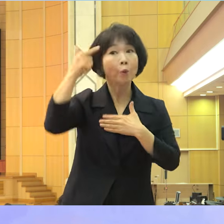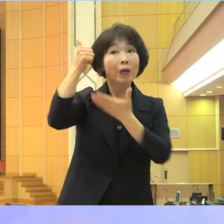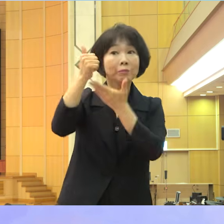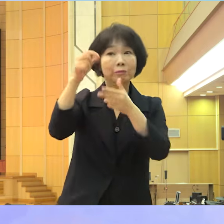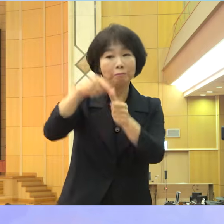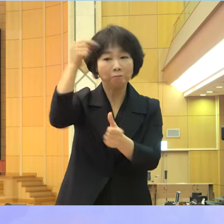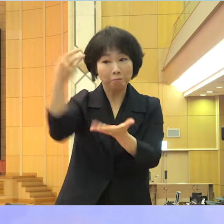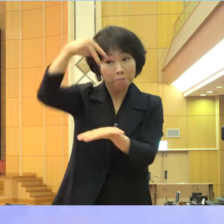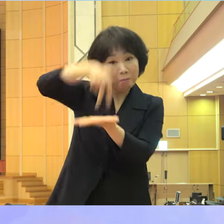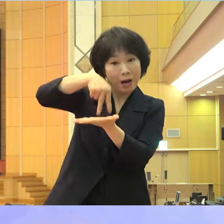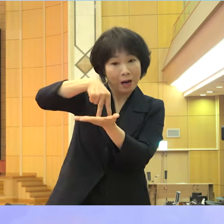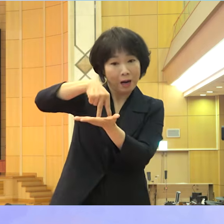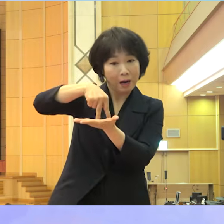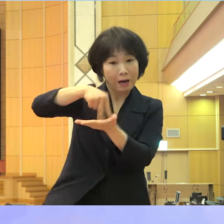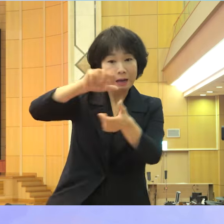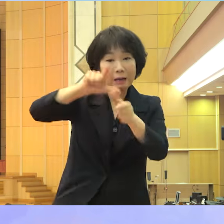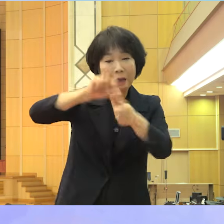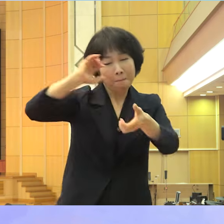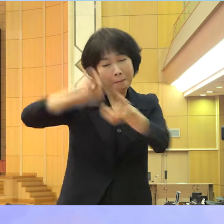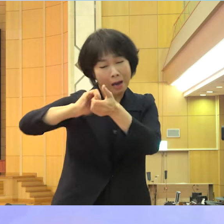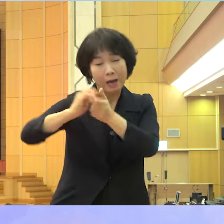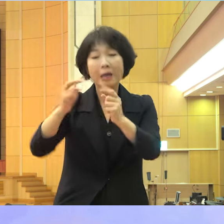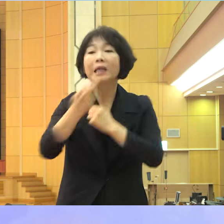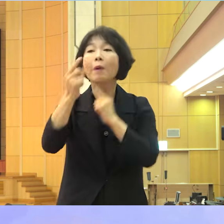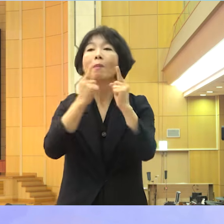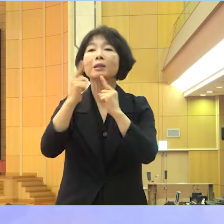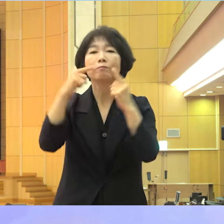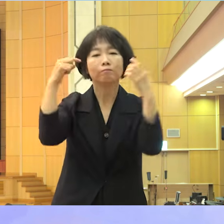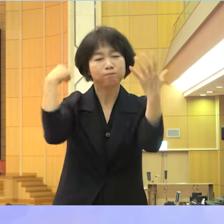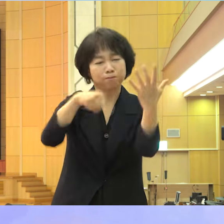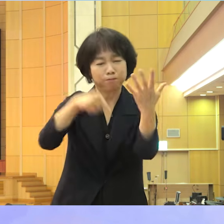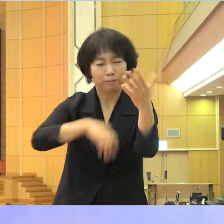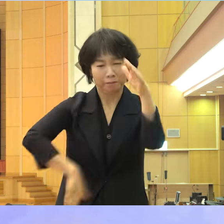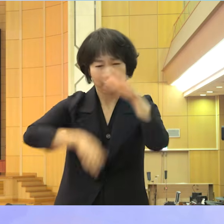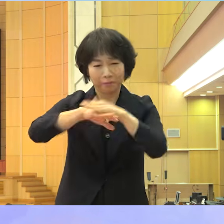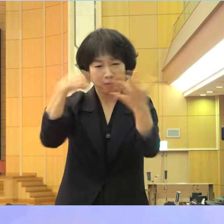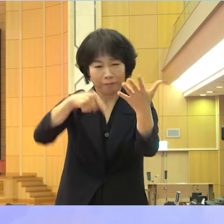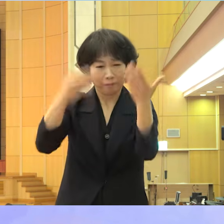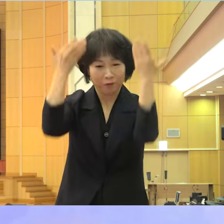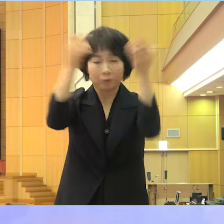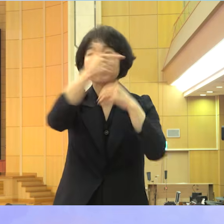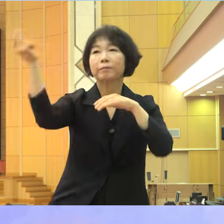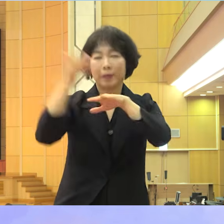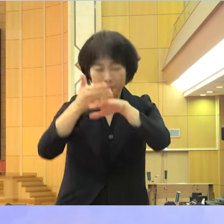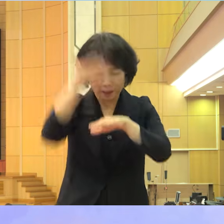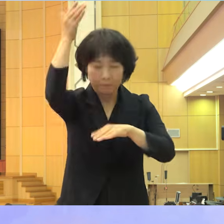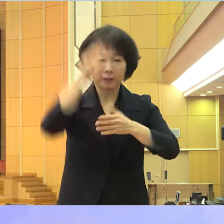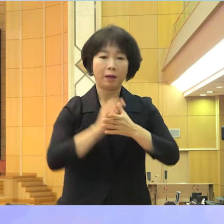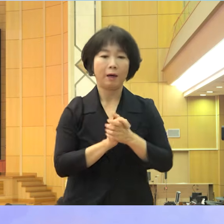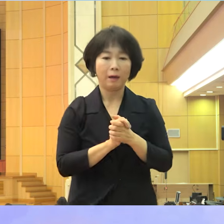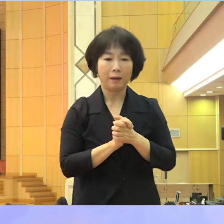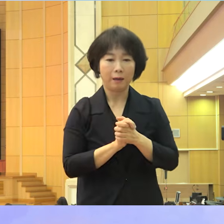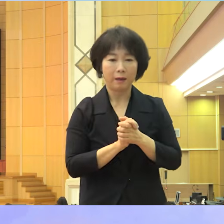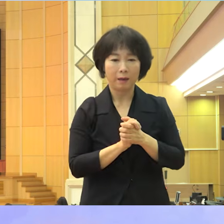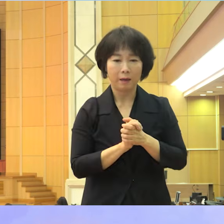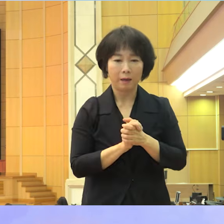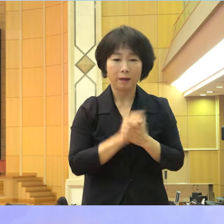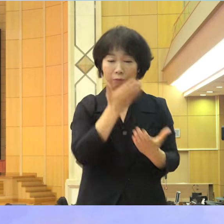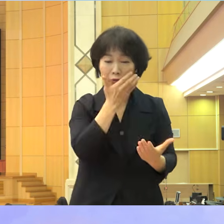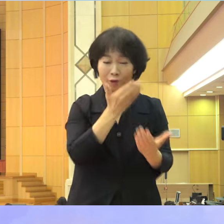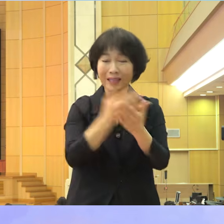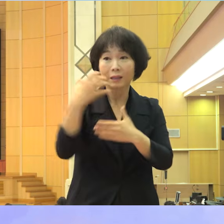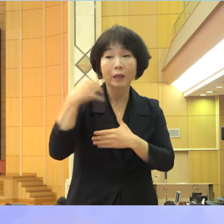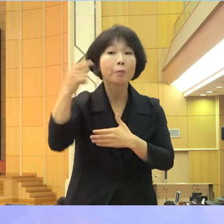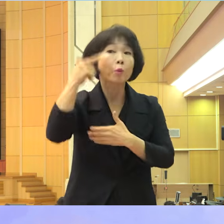목사님을 세우시고 때에 맞는 생명의 말씀으로 풍성히 양육시켜 주심을 감사드리옵나이다. 귀하신